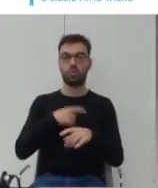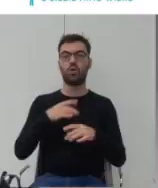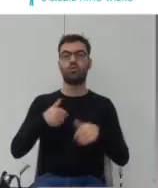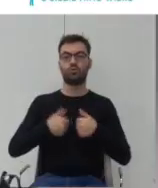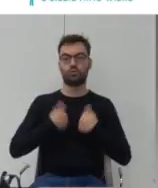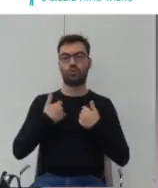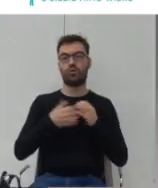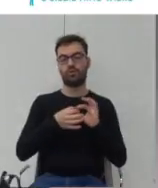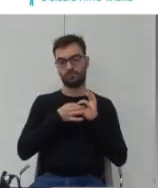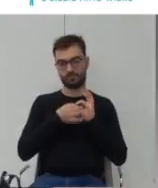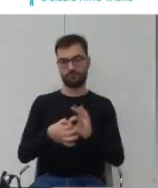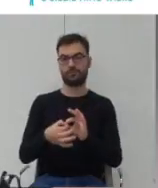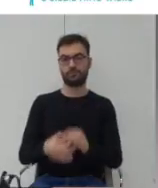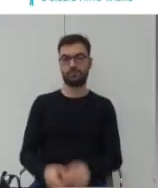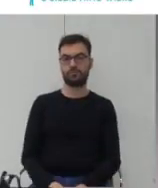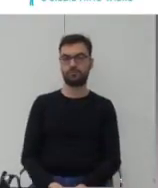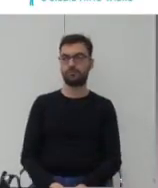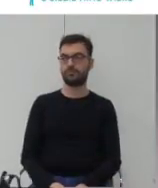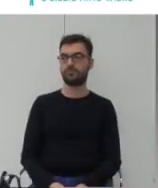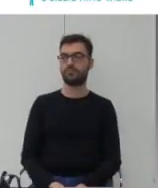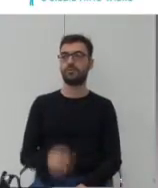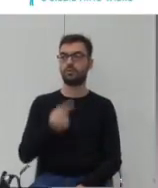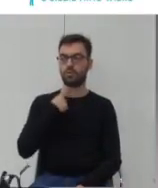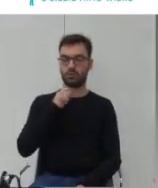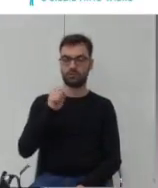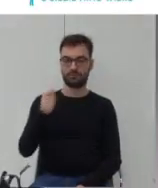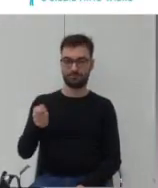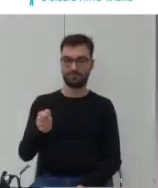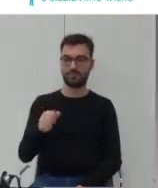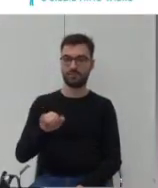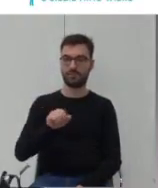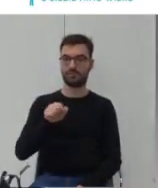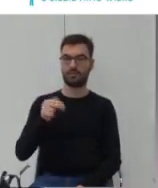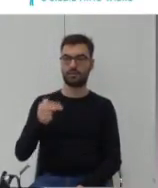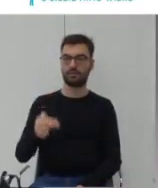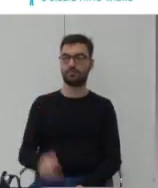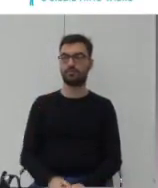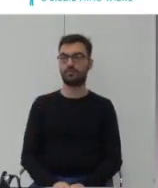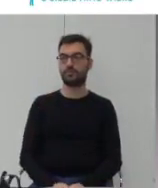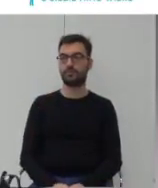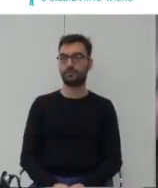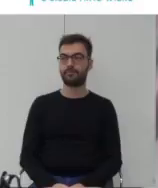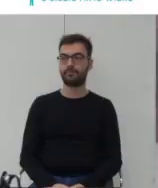zdrowi. Więc głos już przekazuję Janowi.